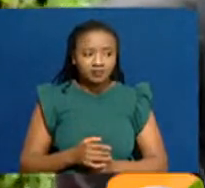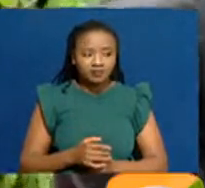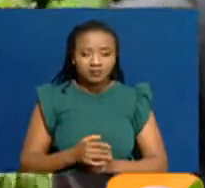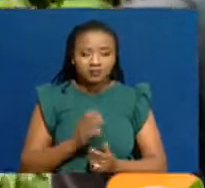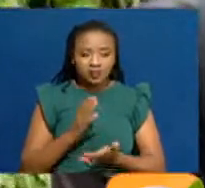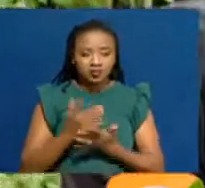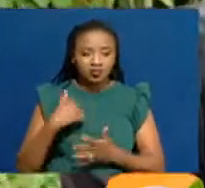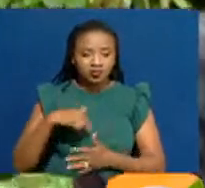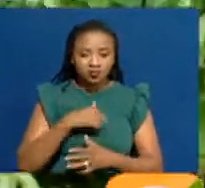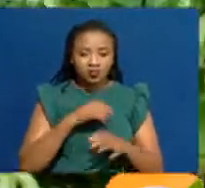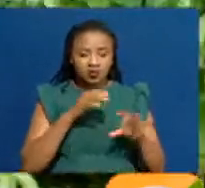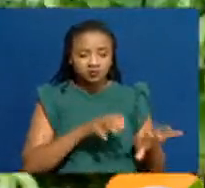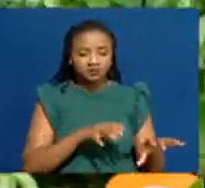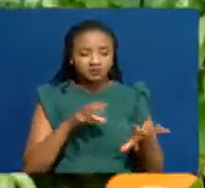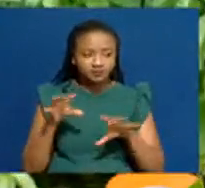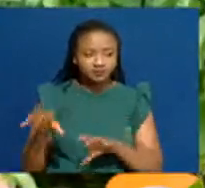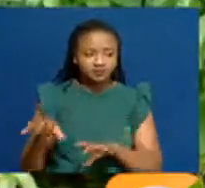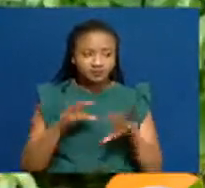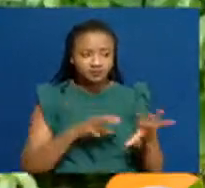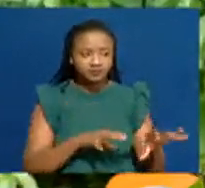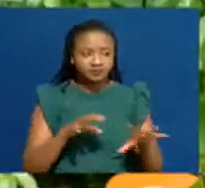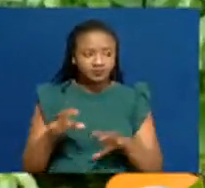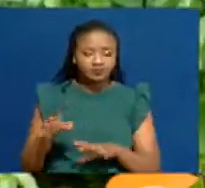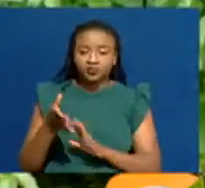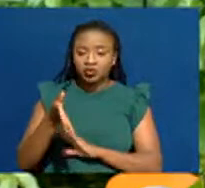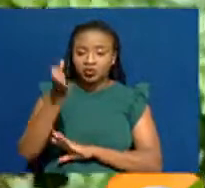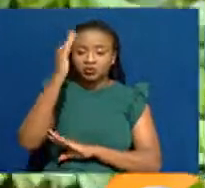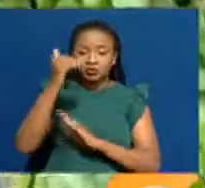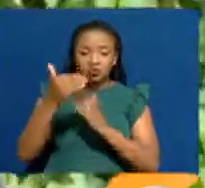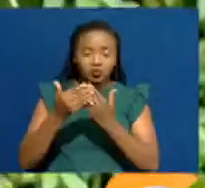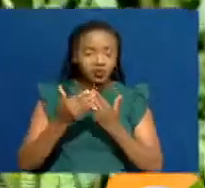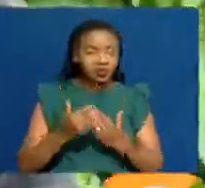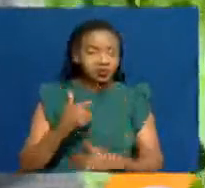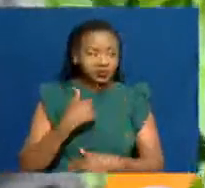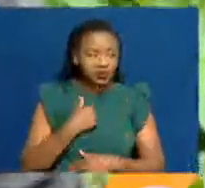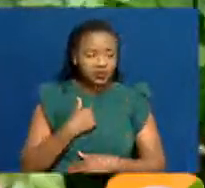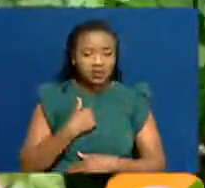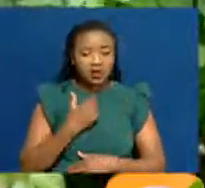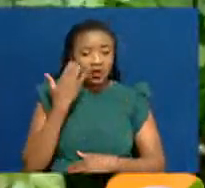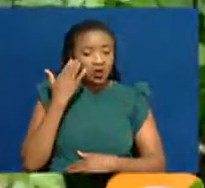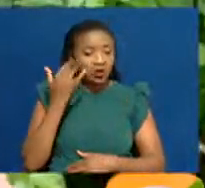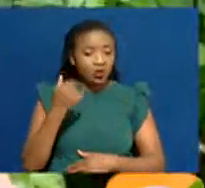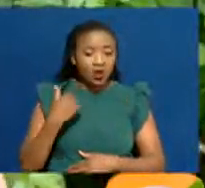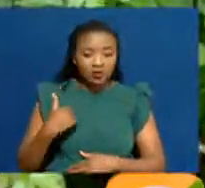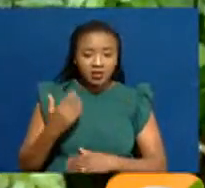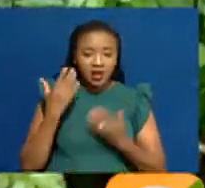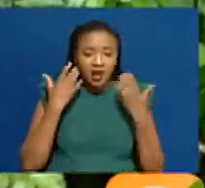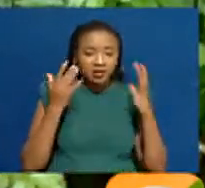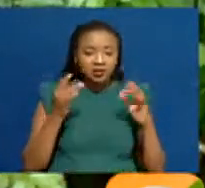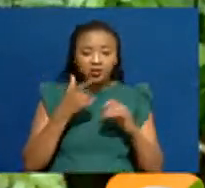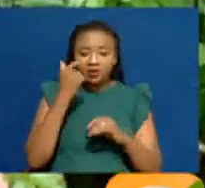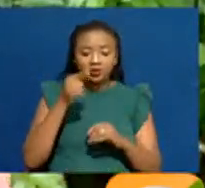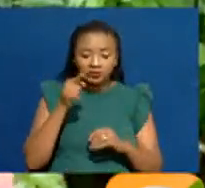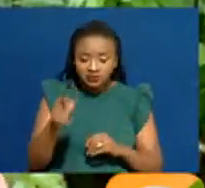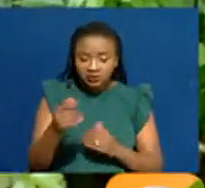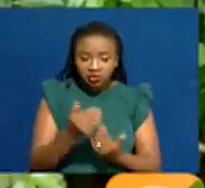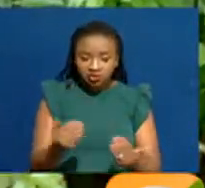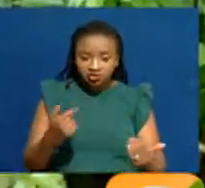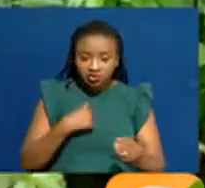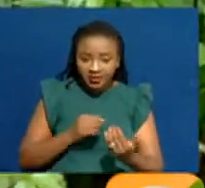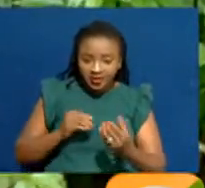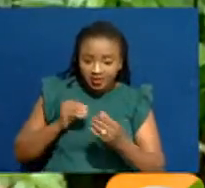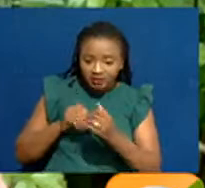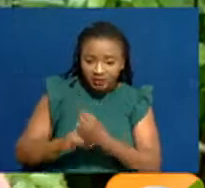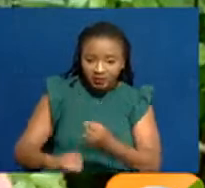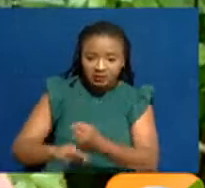tumepitia shida. Mungu anisaidie. Na Mungu anisaidie kweli. Sasa sijui. Kwa sababu nilisema wao watakuja kunijengea nyumba, watakuja